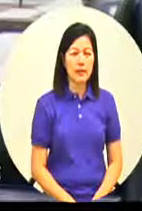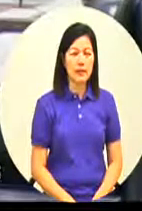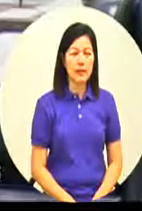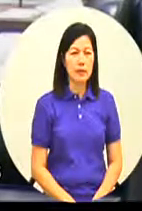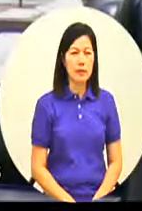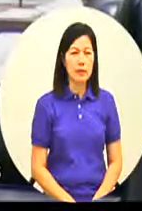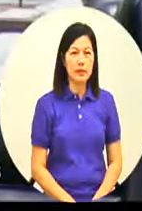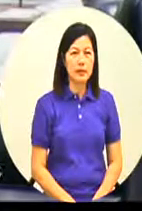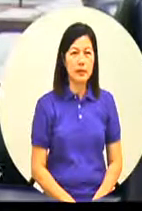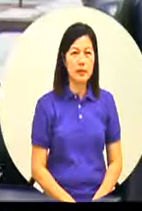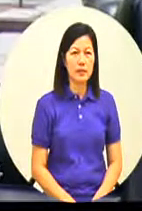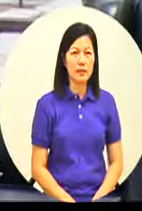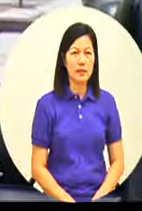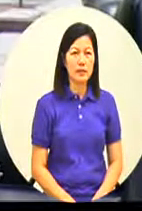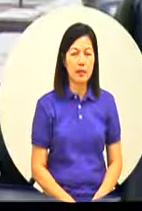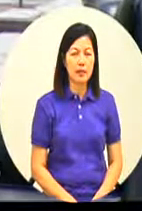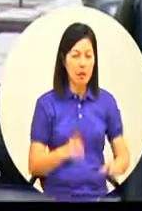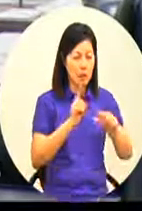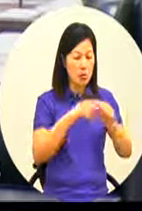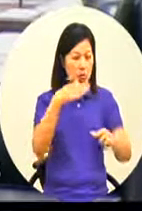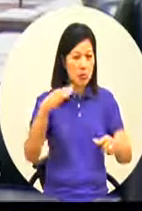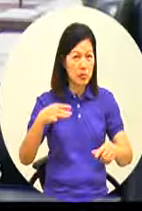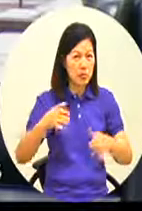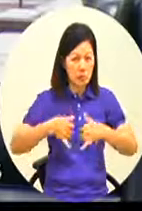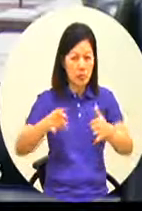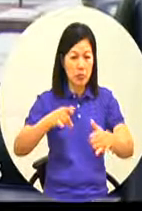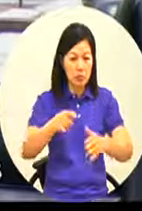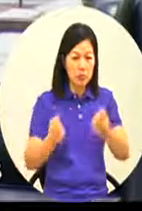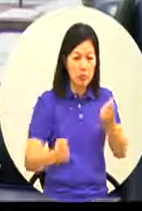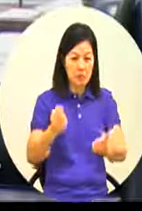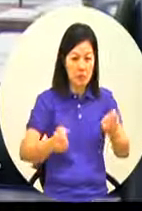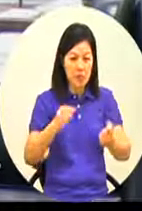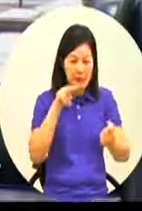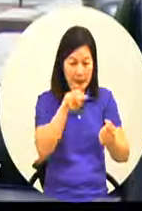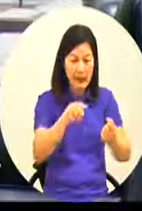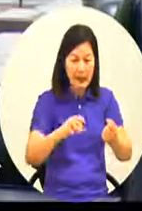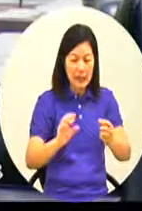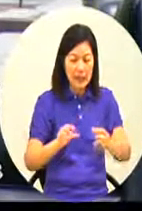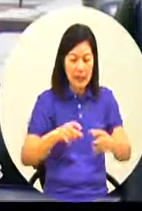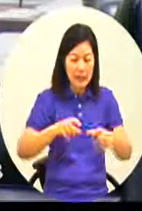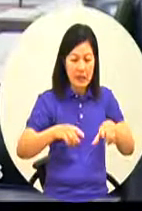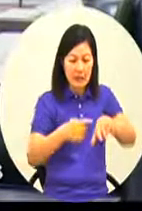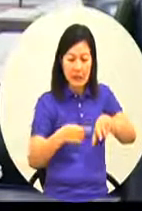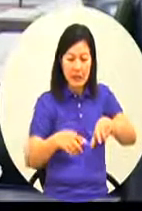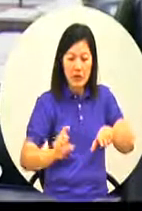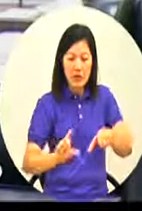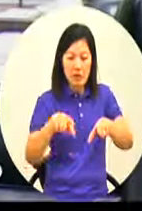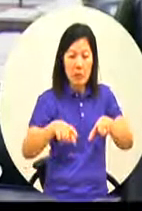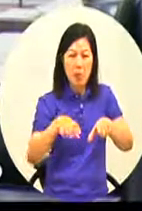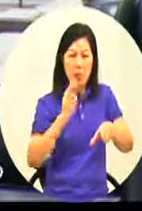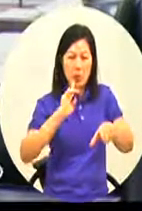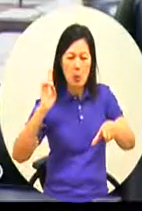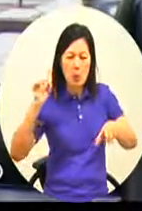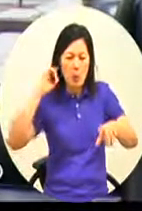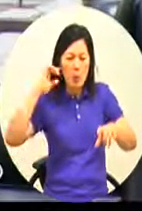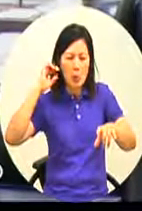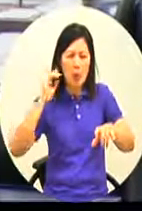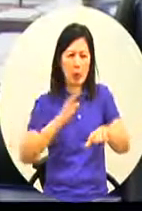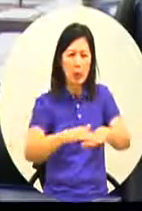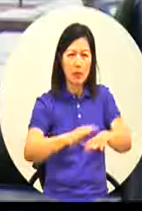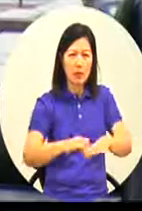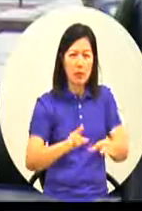个中山路上面去。开车开一下看看，你看你轮胎发出的声音有多大，已经好久一阵